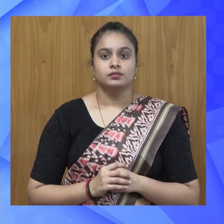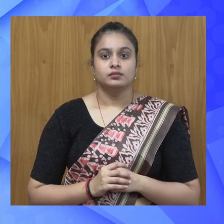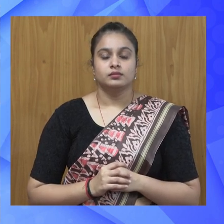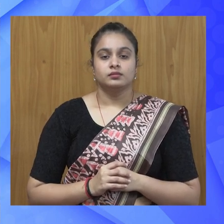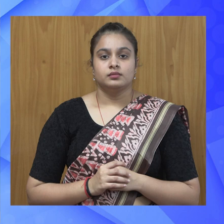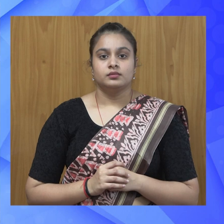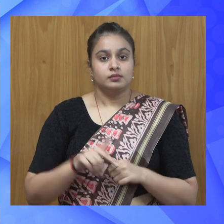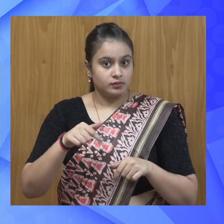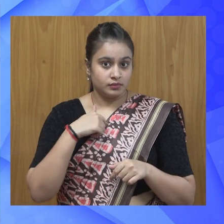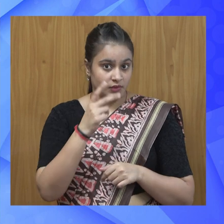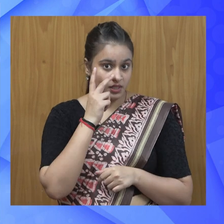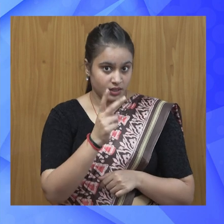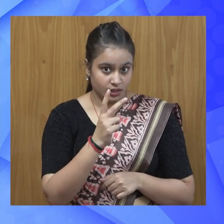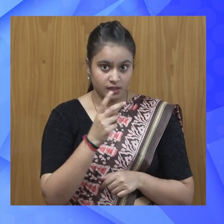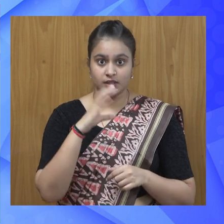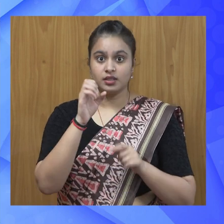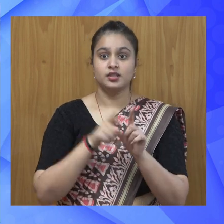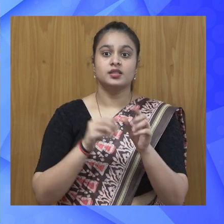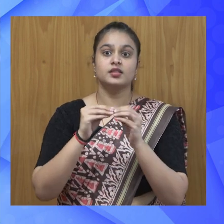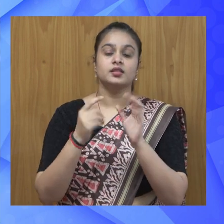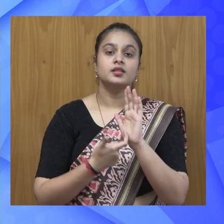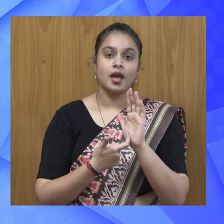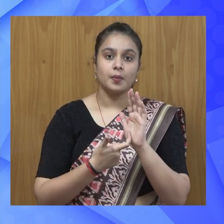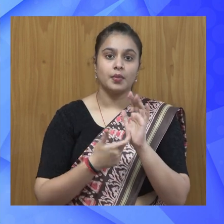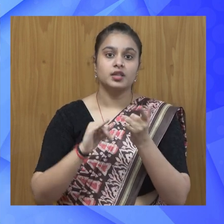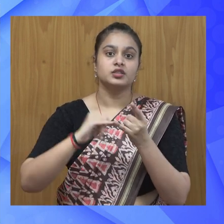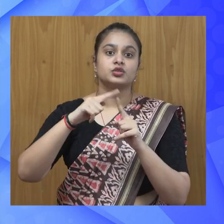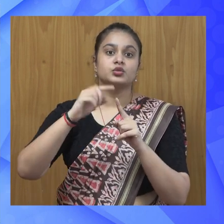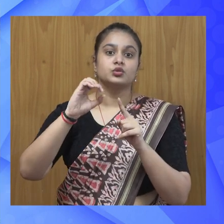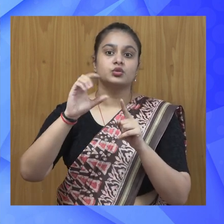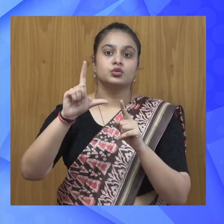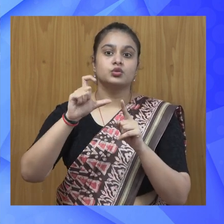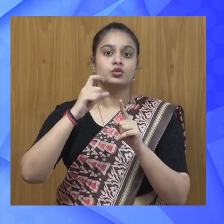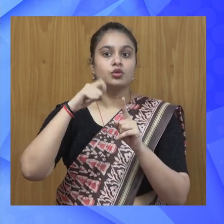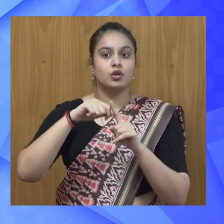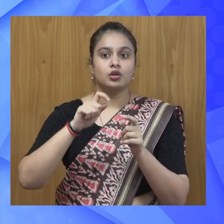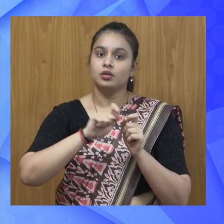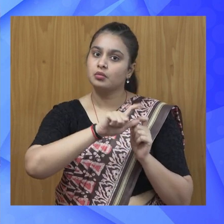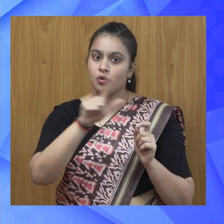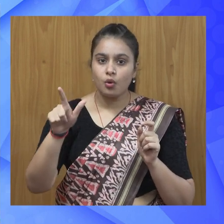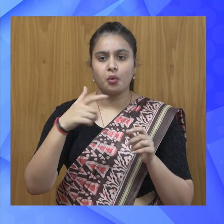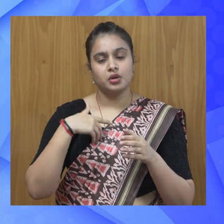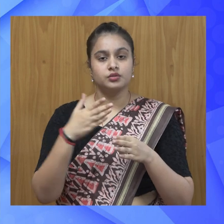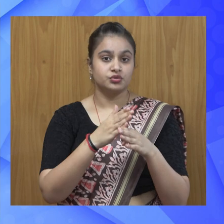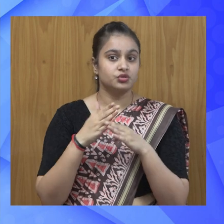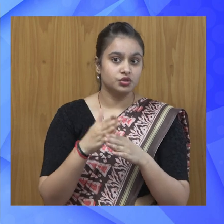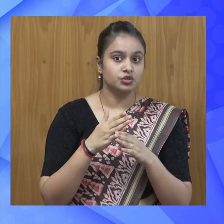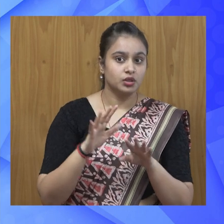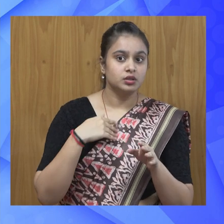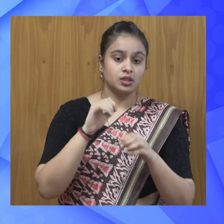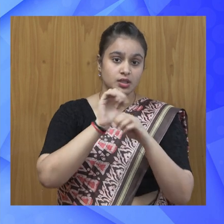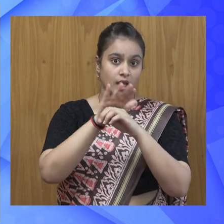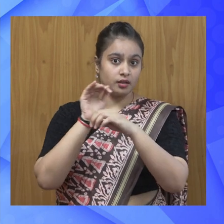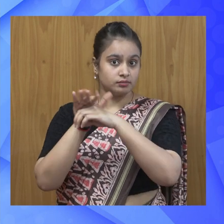So, आपने देखा क्या था साइबर स्टॉकिंग. I will share this video with all of you, ma'am, also so that it can be sent to